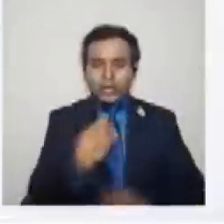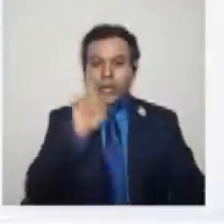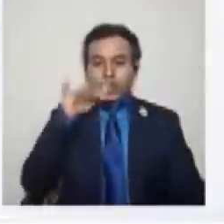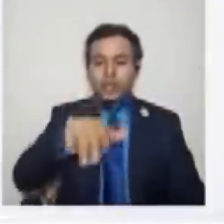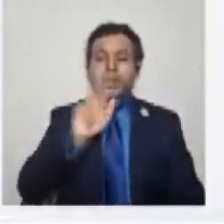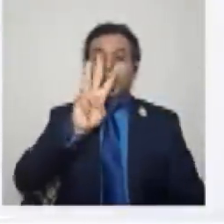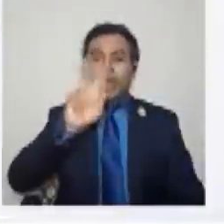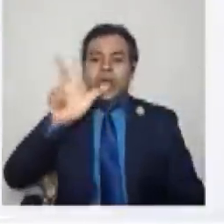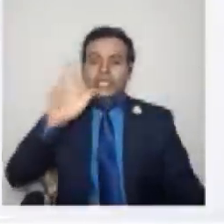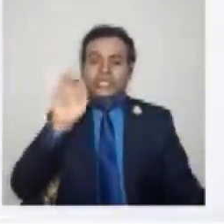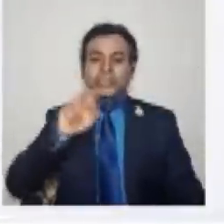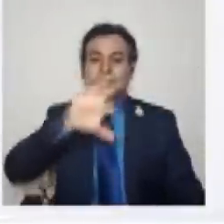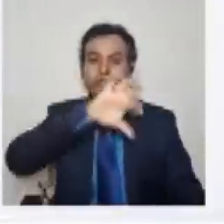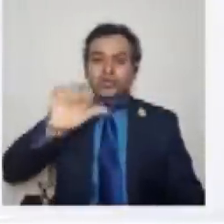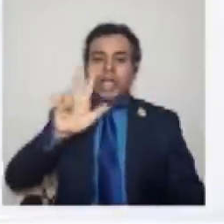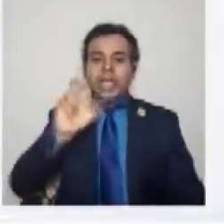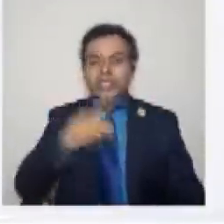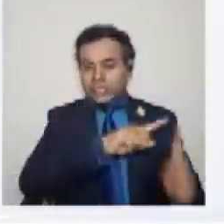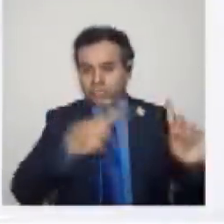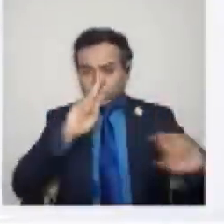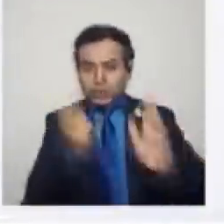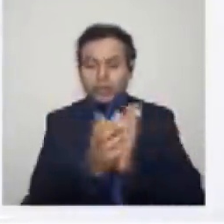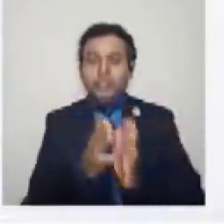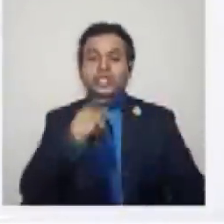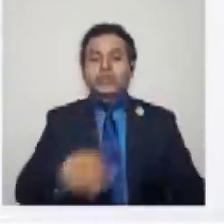16,814 জন। বিশ্বে 24 ঘন্টা শনাক্ত হয়েছেন